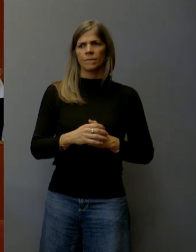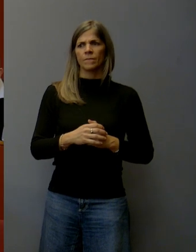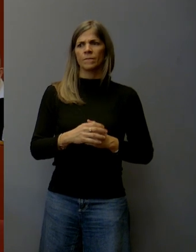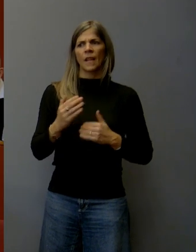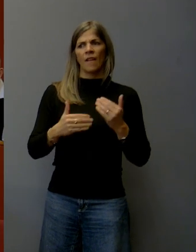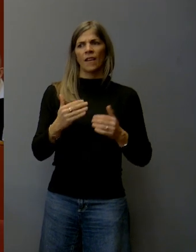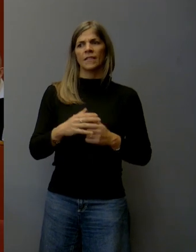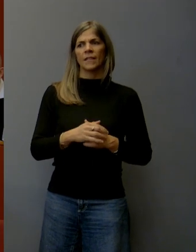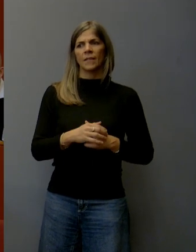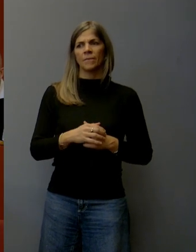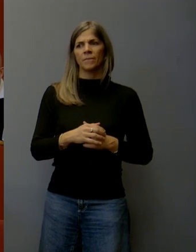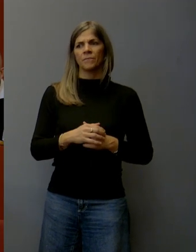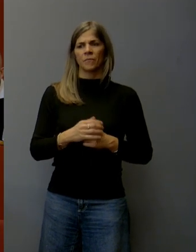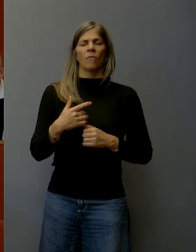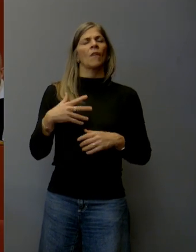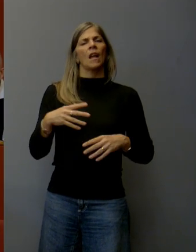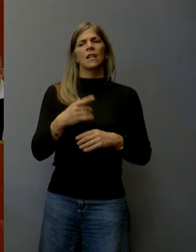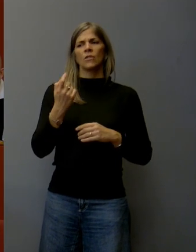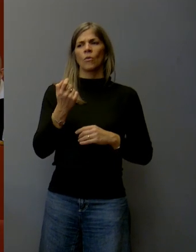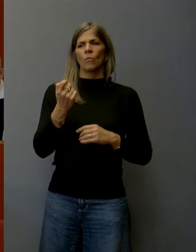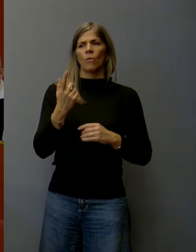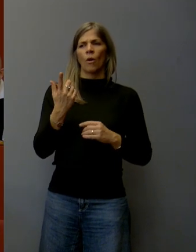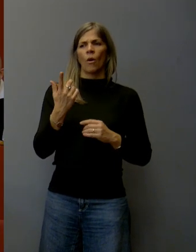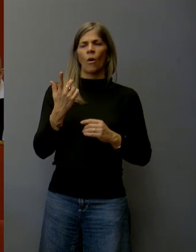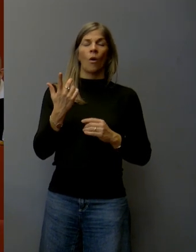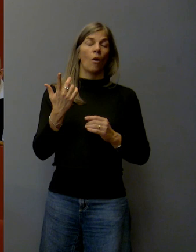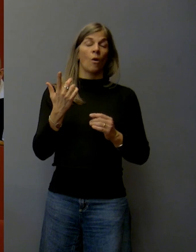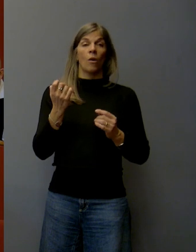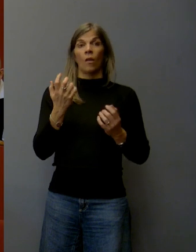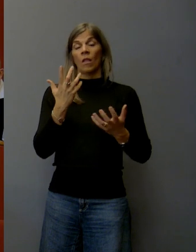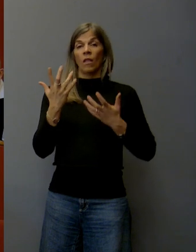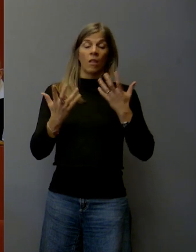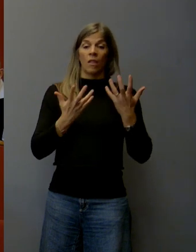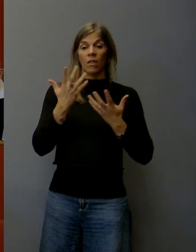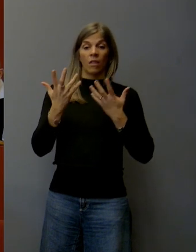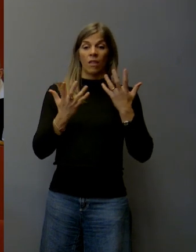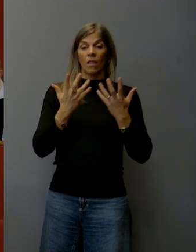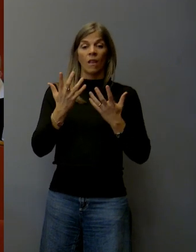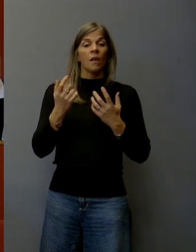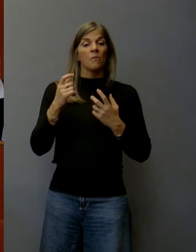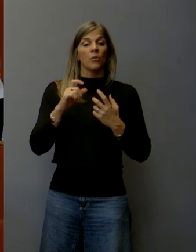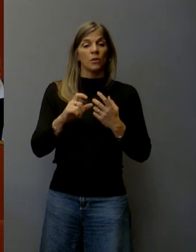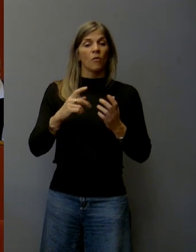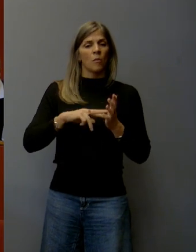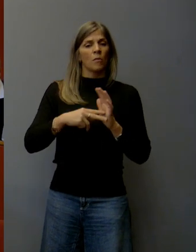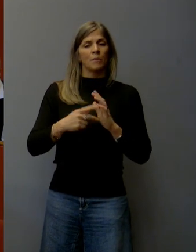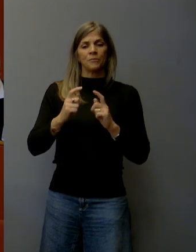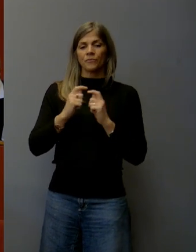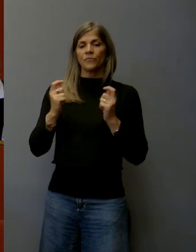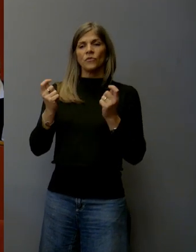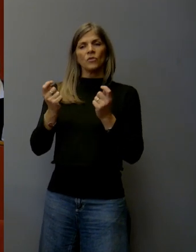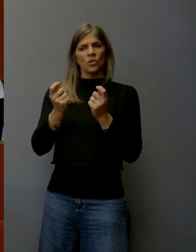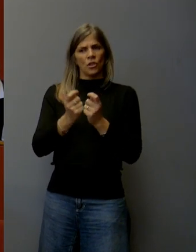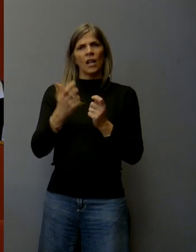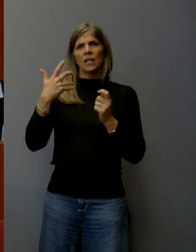No dicevo un po' disorientamento e non questo credo che sia più un problema generale abbiamo già avuto modo di parlarne nelle